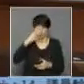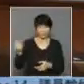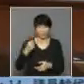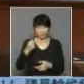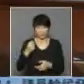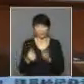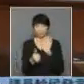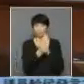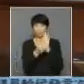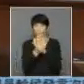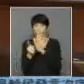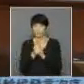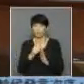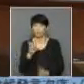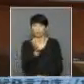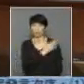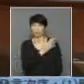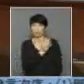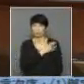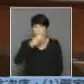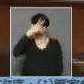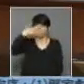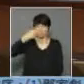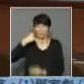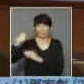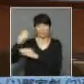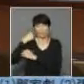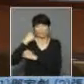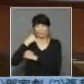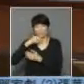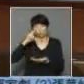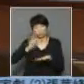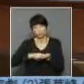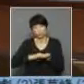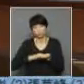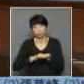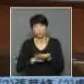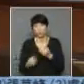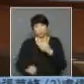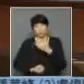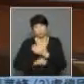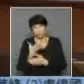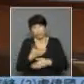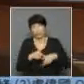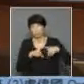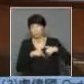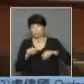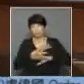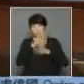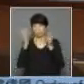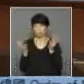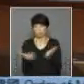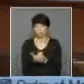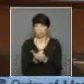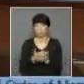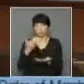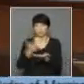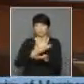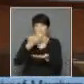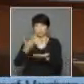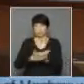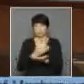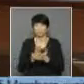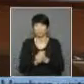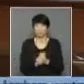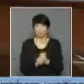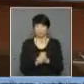各位問責的官員的能力、誠信、潛能、心態做一次全面的評估和審